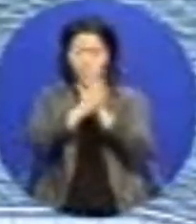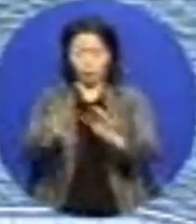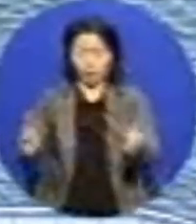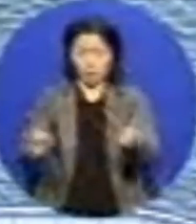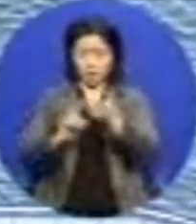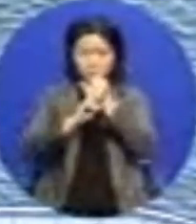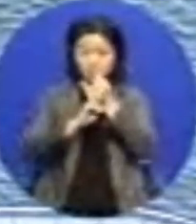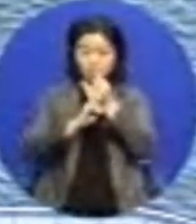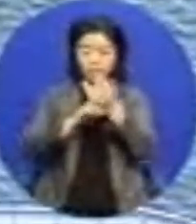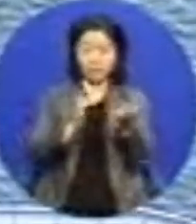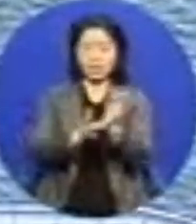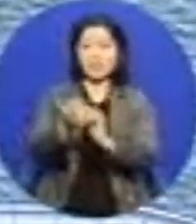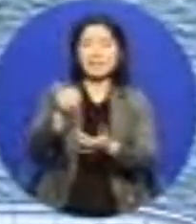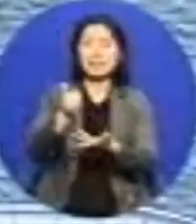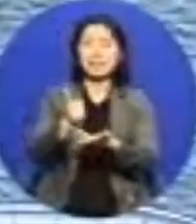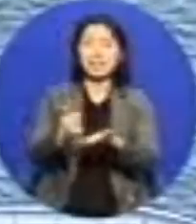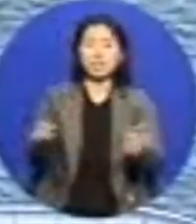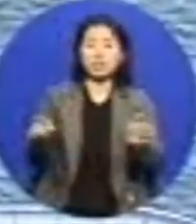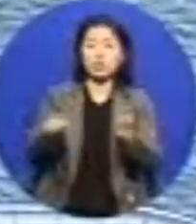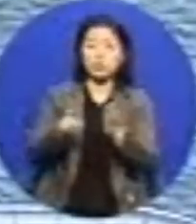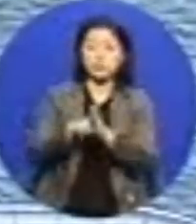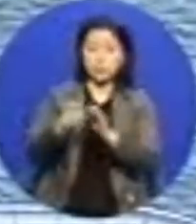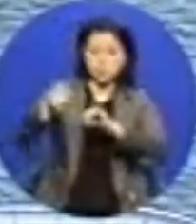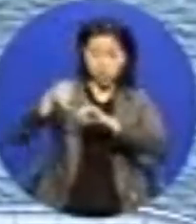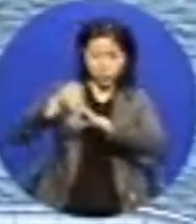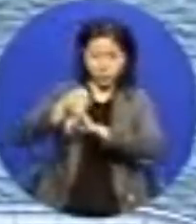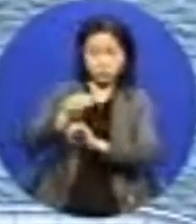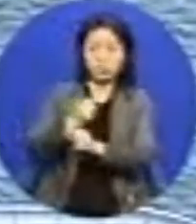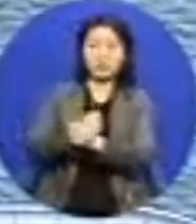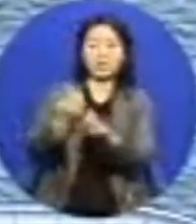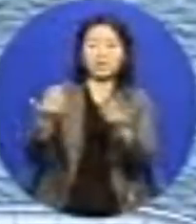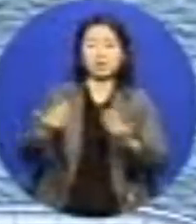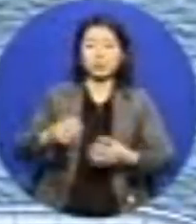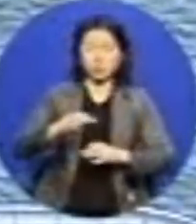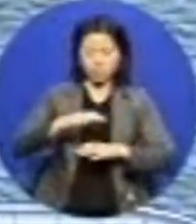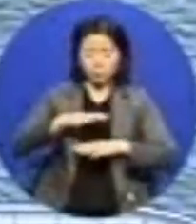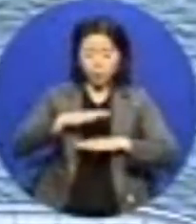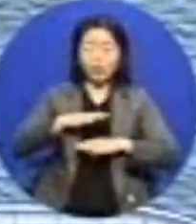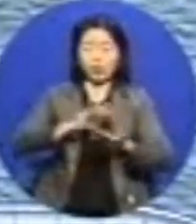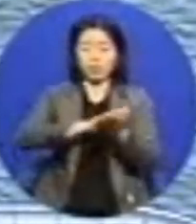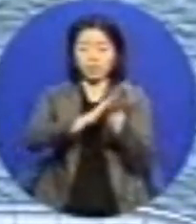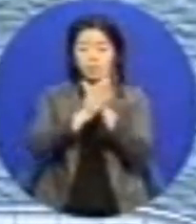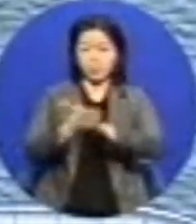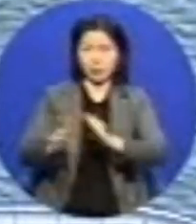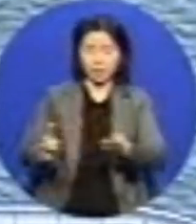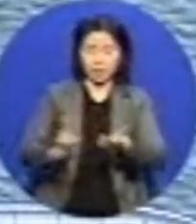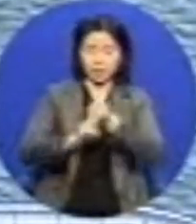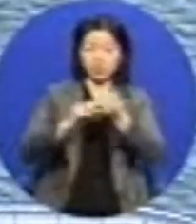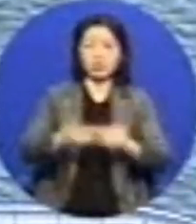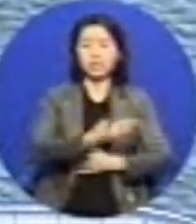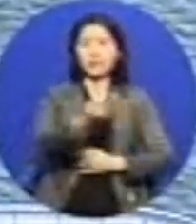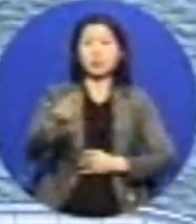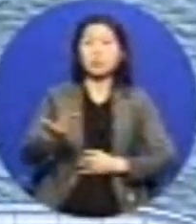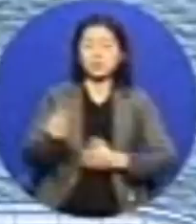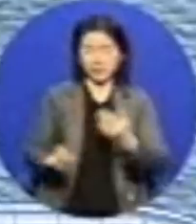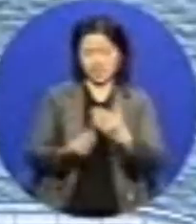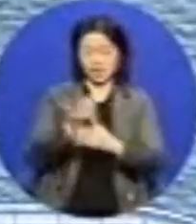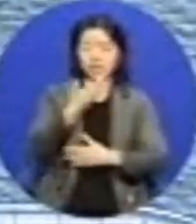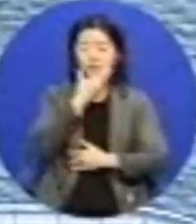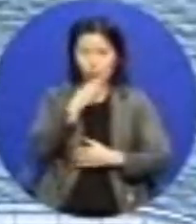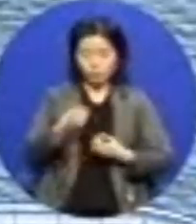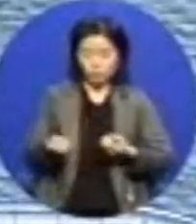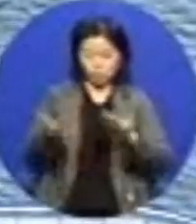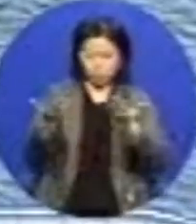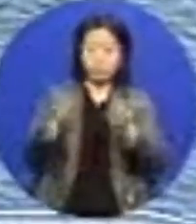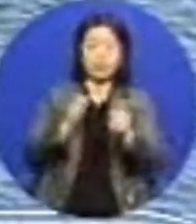예수 믿고 약속 해 주신 놀라운 변화의 기적이 여러분에게 일어나게 되기를 축복합니다 그래서